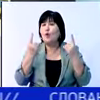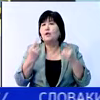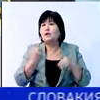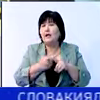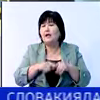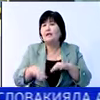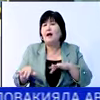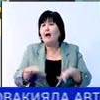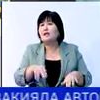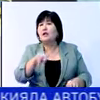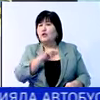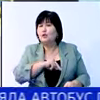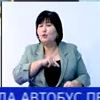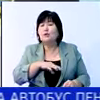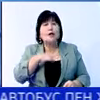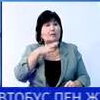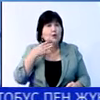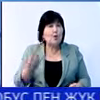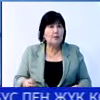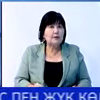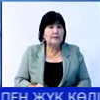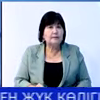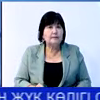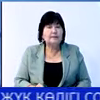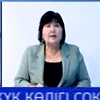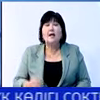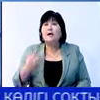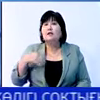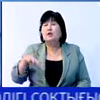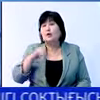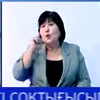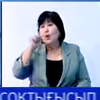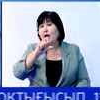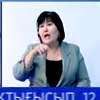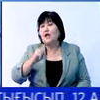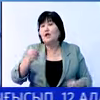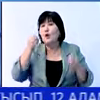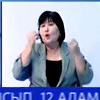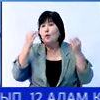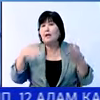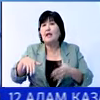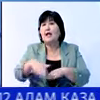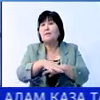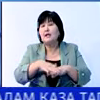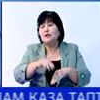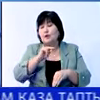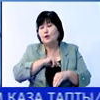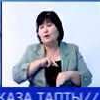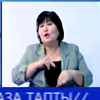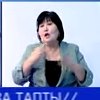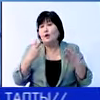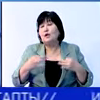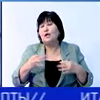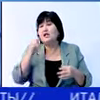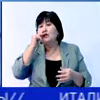үлкен атқаратын жұмыстарымыз көп. Сыр өңірінде өзбек этномәдени бірлестігінің күндері тойланды. Бұл мерекеге